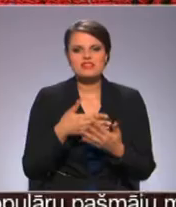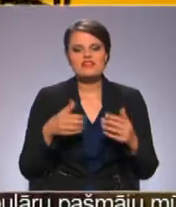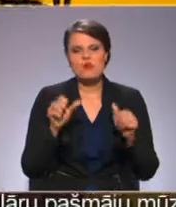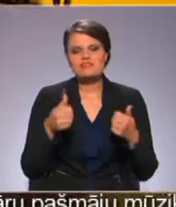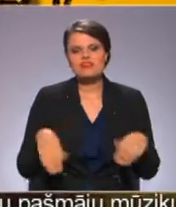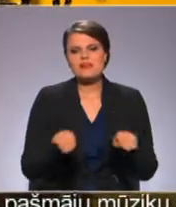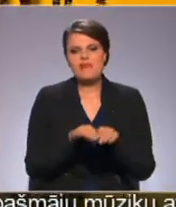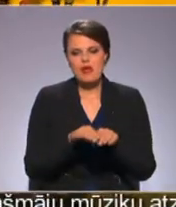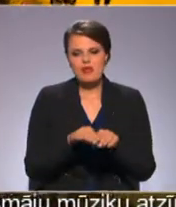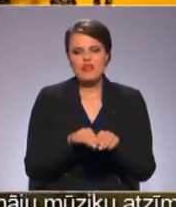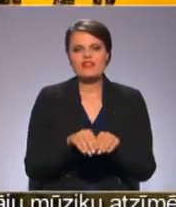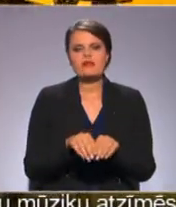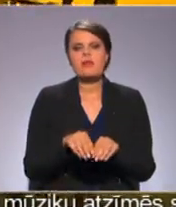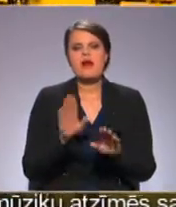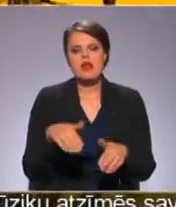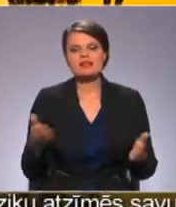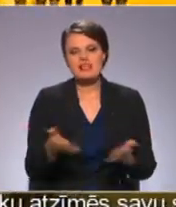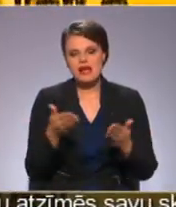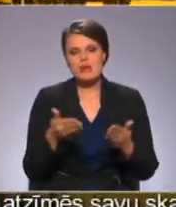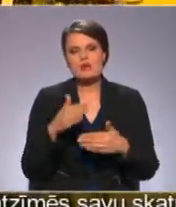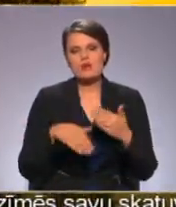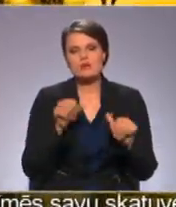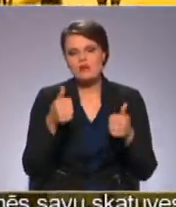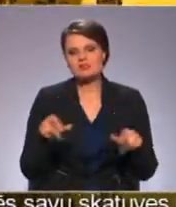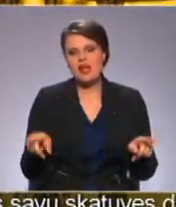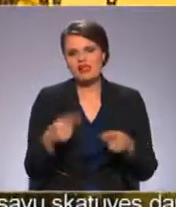sekmētu tekstilmākslas attīstību nākotnē. Anete Lesīte, Ziguri Ceicēns, Latvijas televīzija.